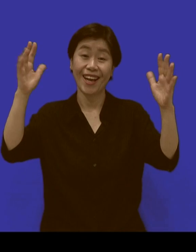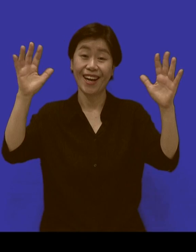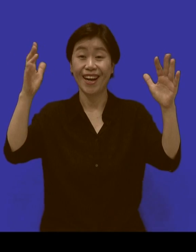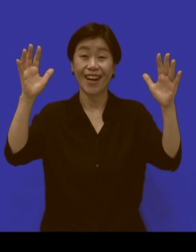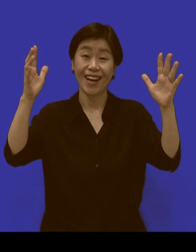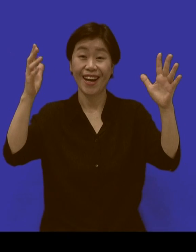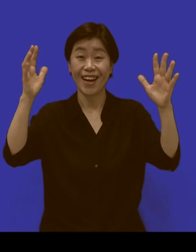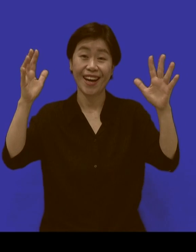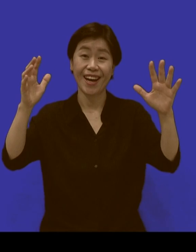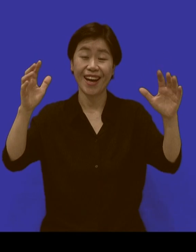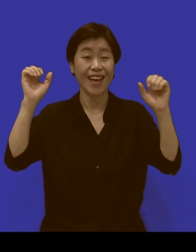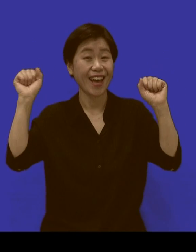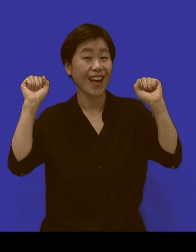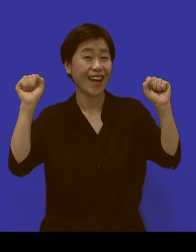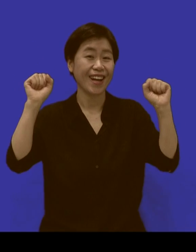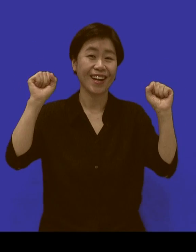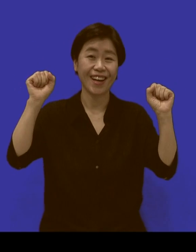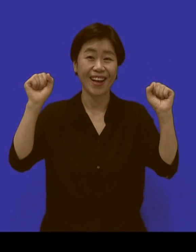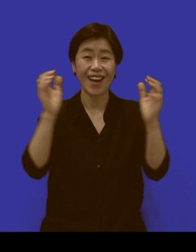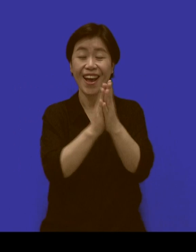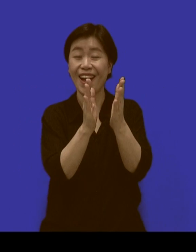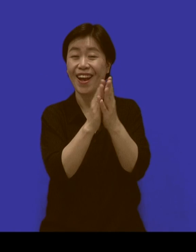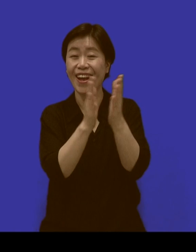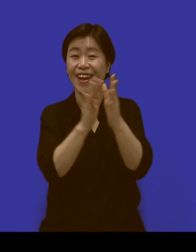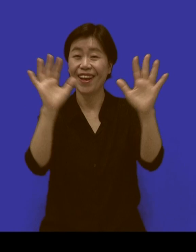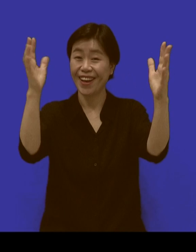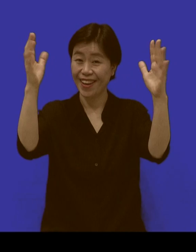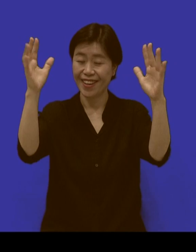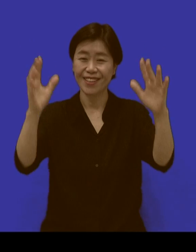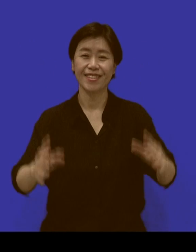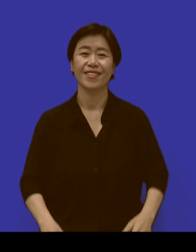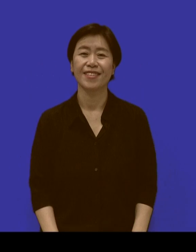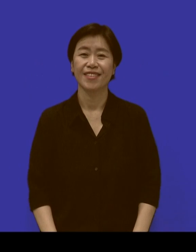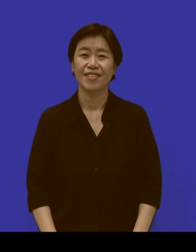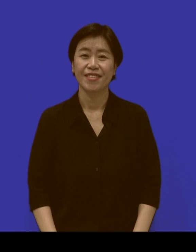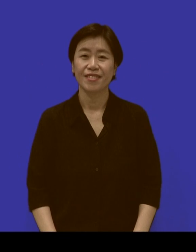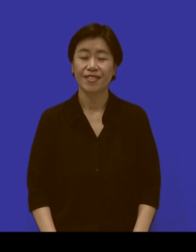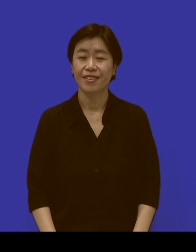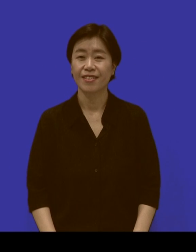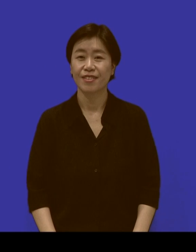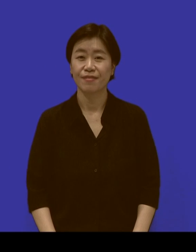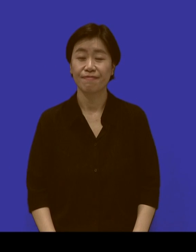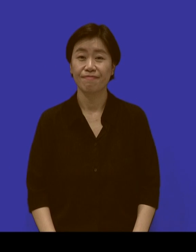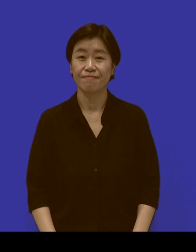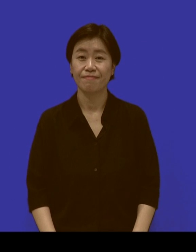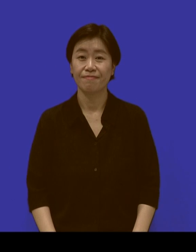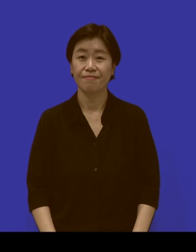Jasminka, hey! Yay!